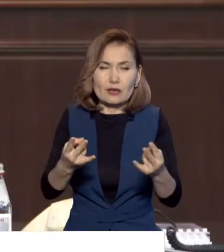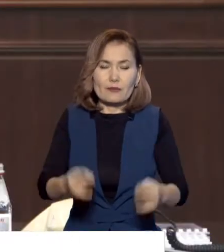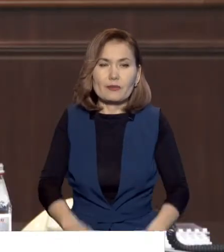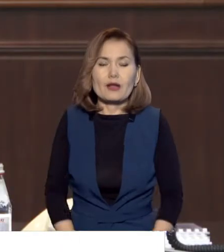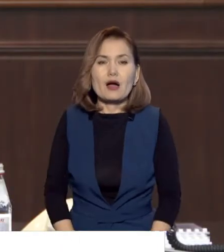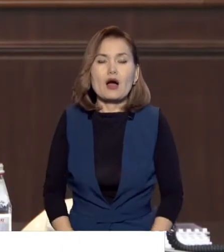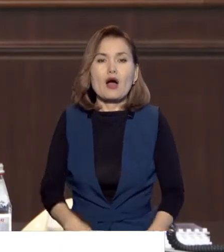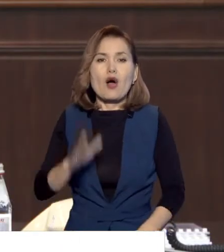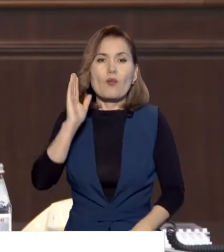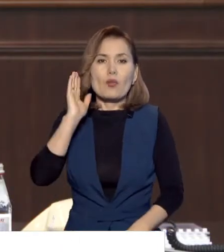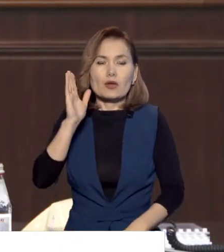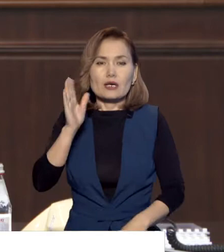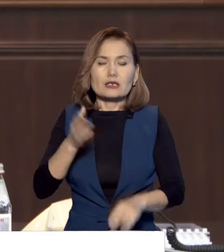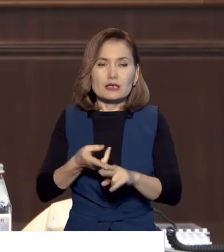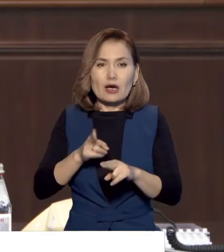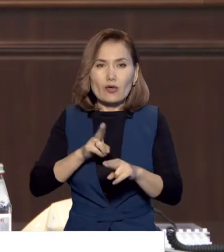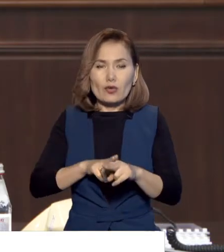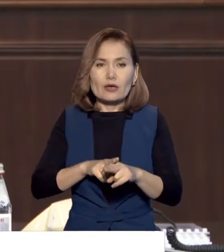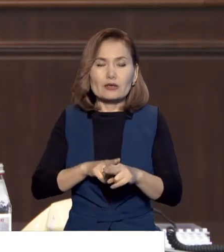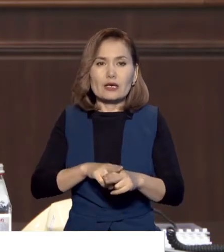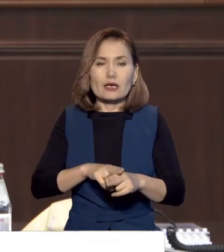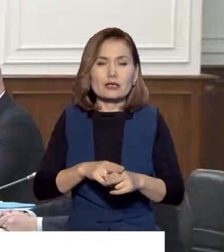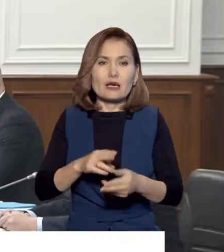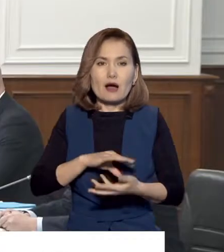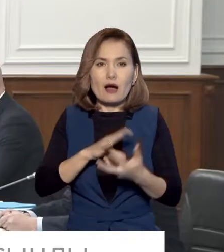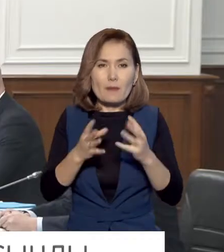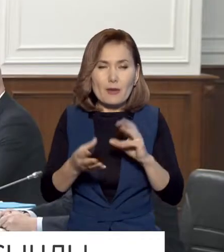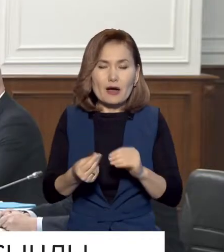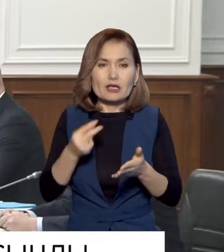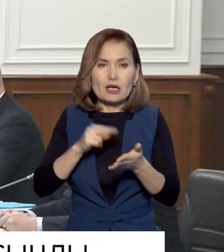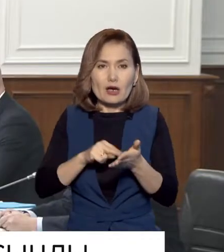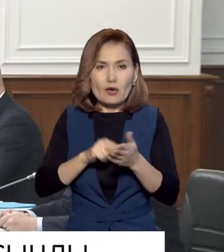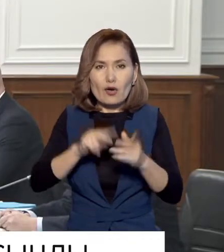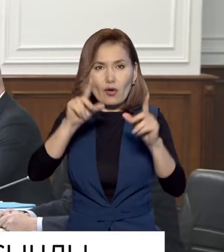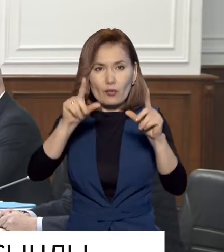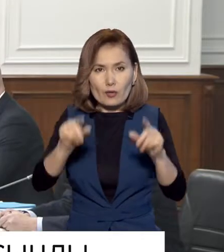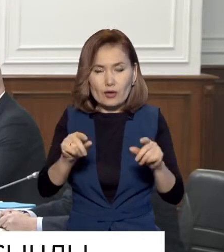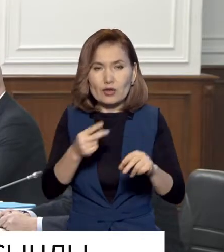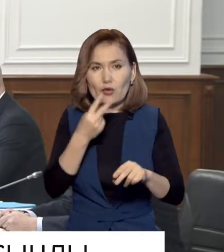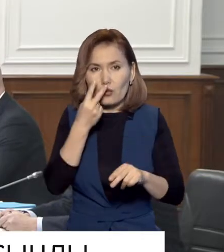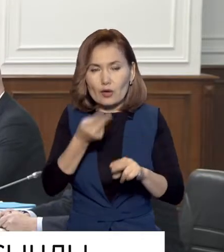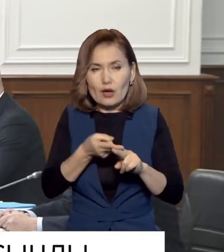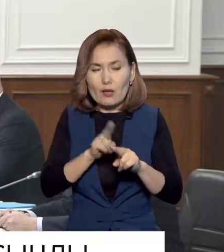агенттігі монополияға қарсы шара қолдану және делдалдық схемаларды тексеру бойынша